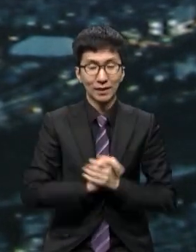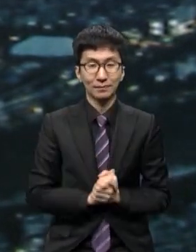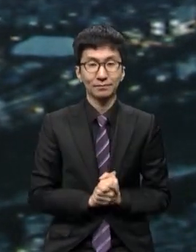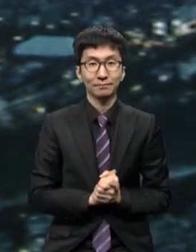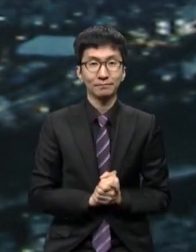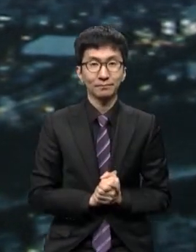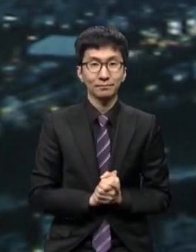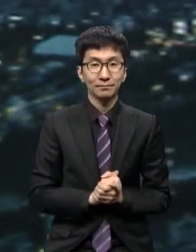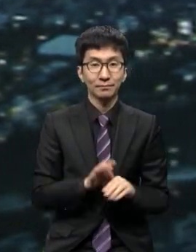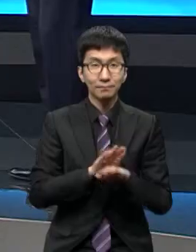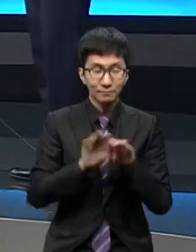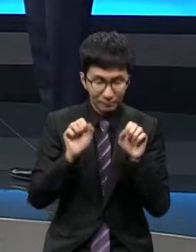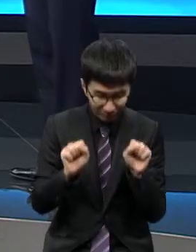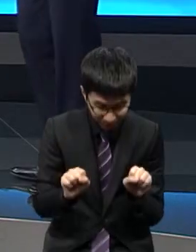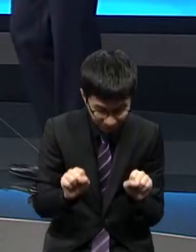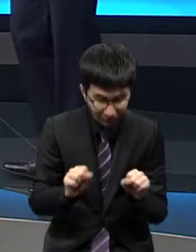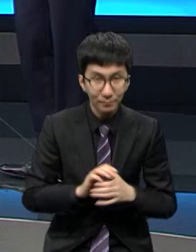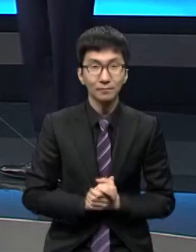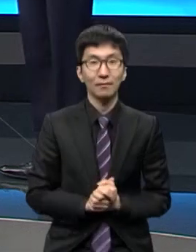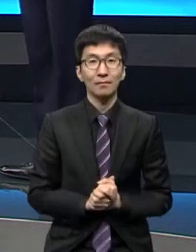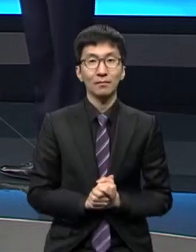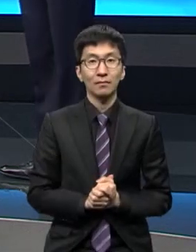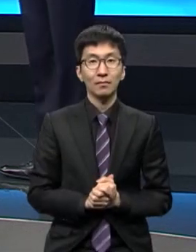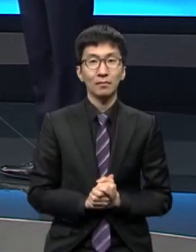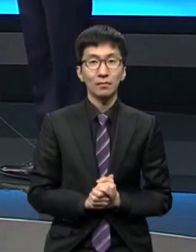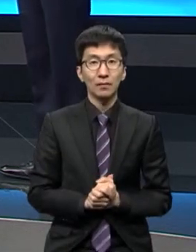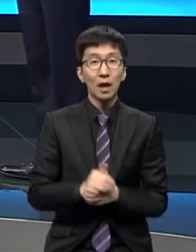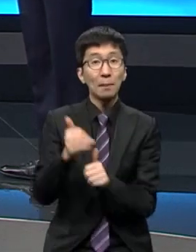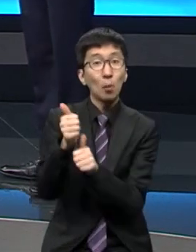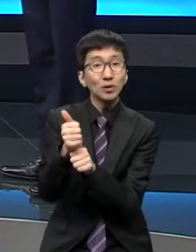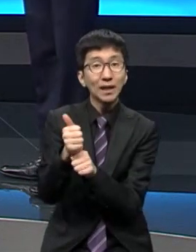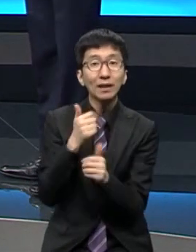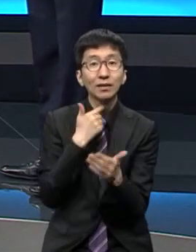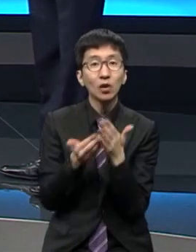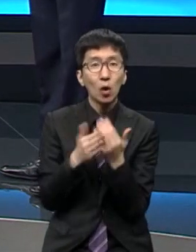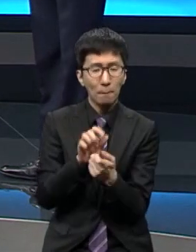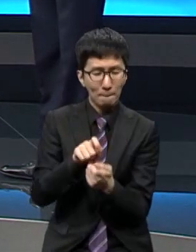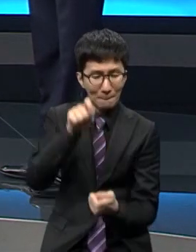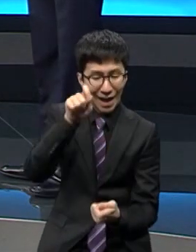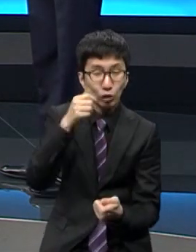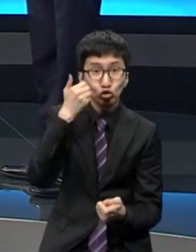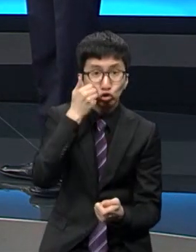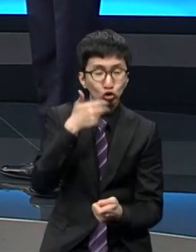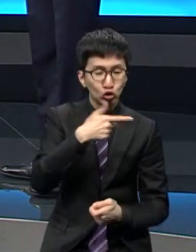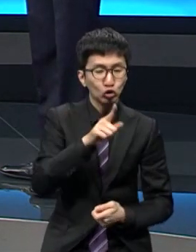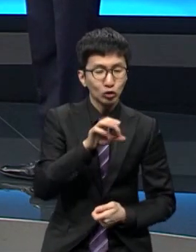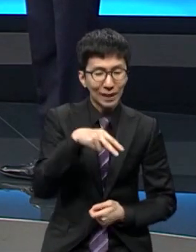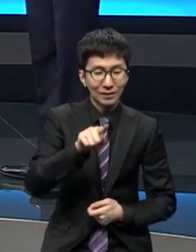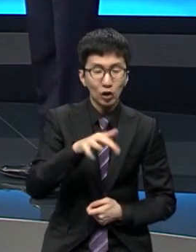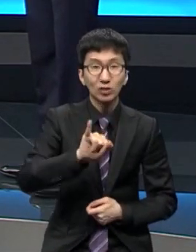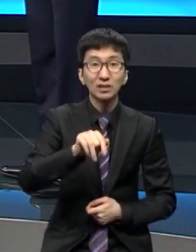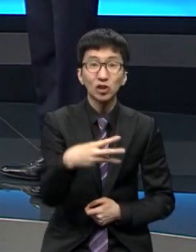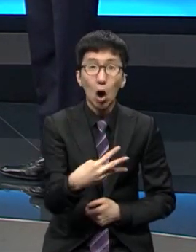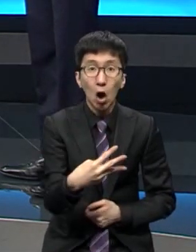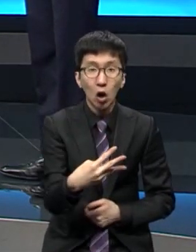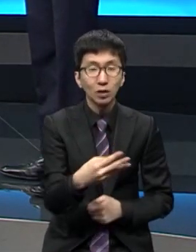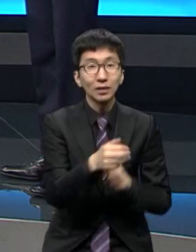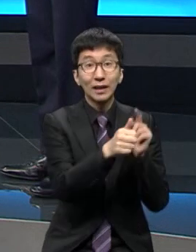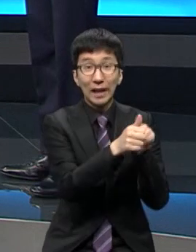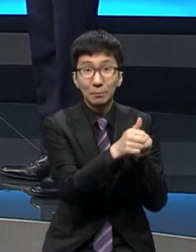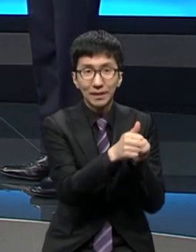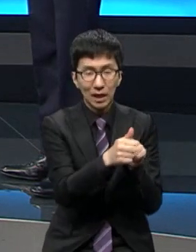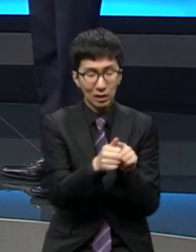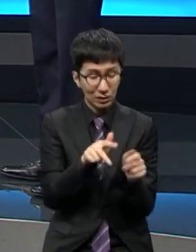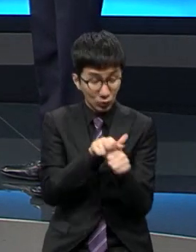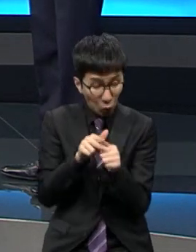살펴보겠습니다 자의 기자 먼저 이제 국회의원 보좌관 생활을 굉장히 오래 한 장성철 씨가 x 파일을 봣다 라고 하면서 중 논란이